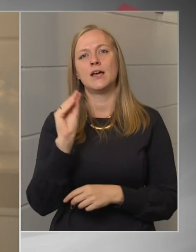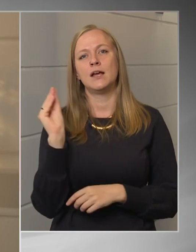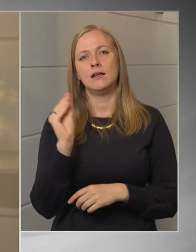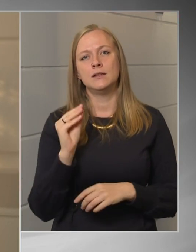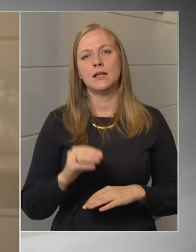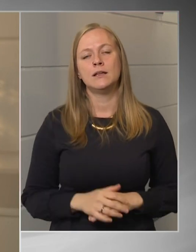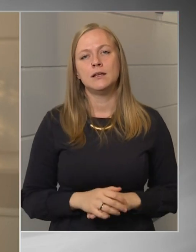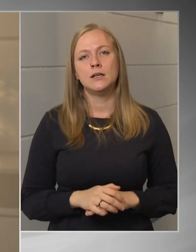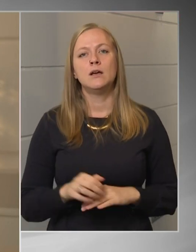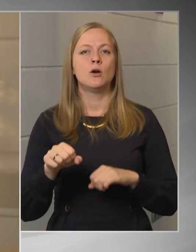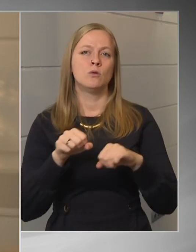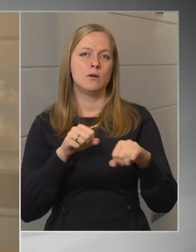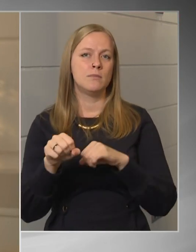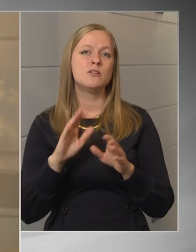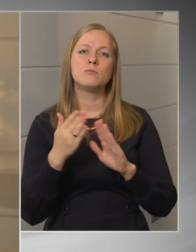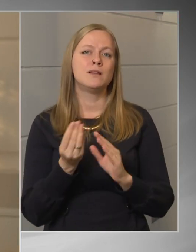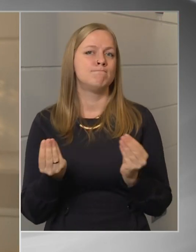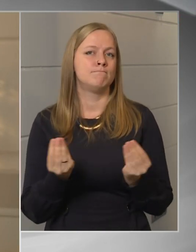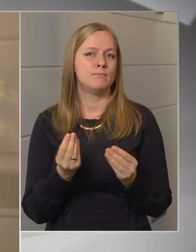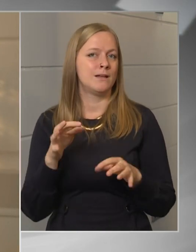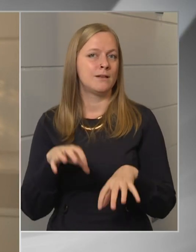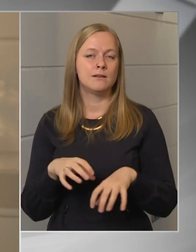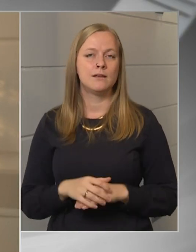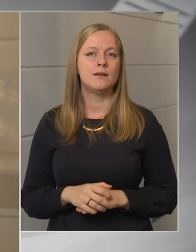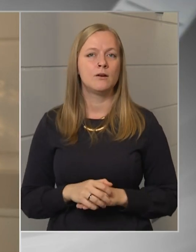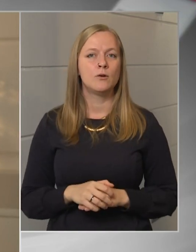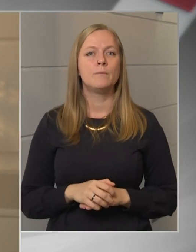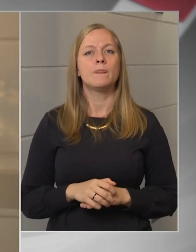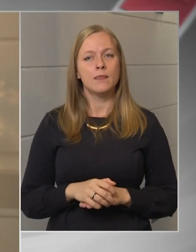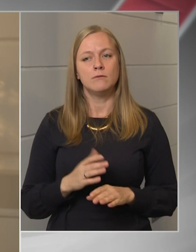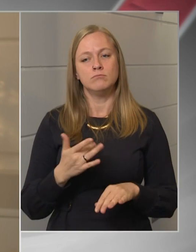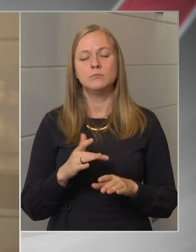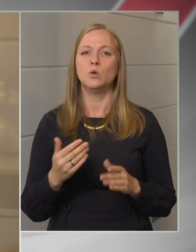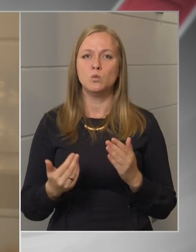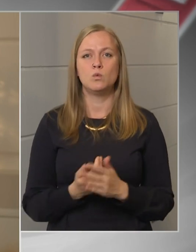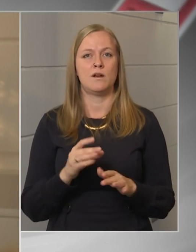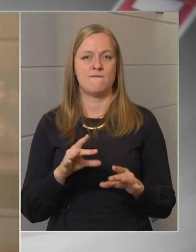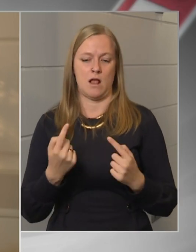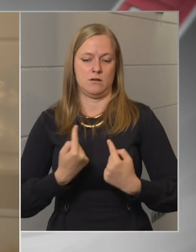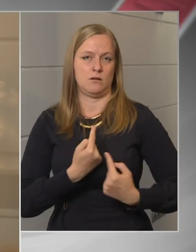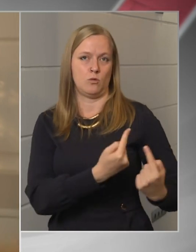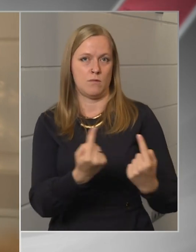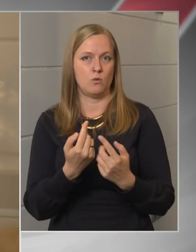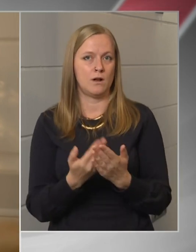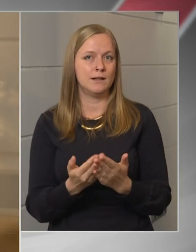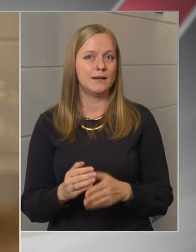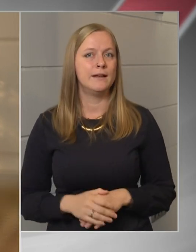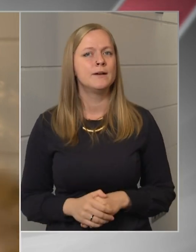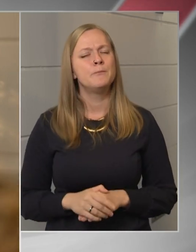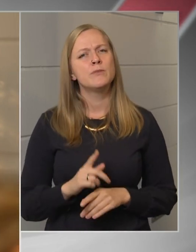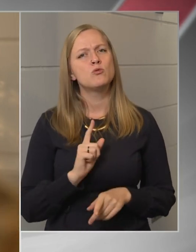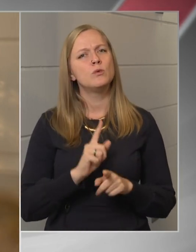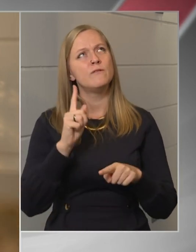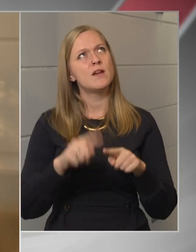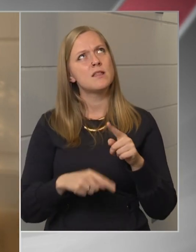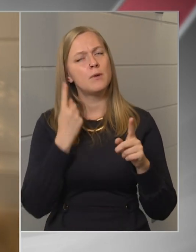a kormányt, és mindezt azért tették, hogy kiállják azt, hogy újra választhatók legyenek. És ez úgy fejezte